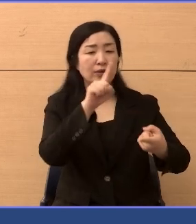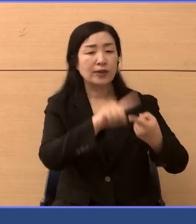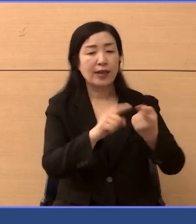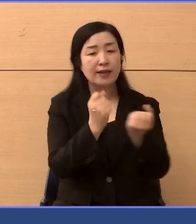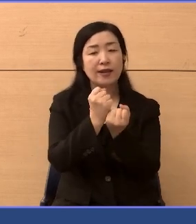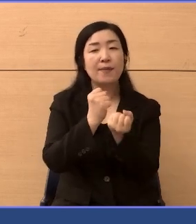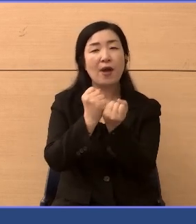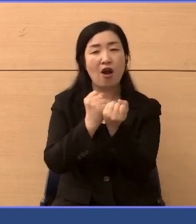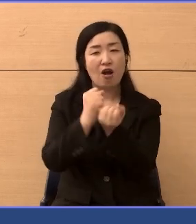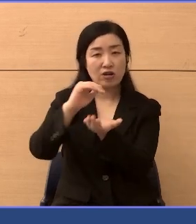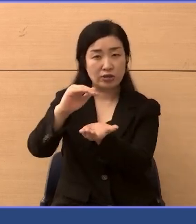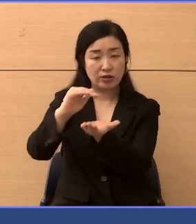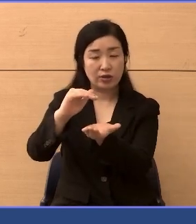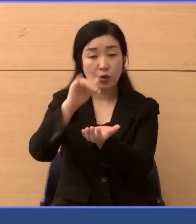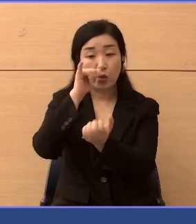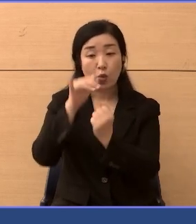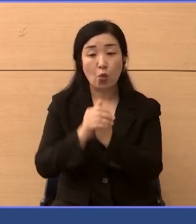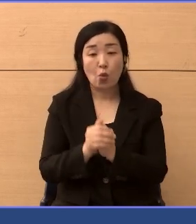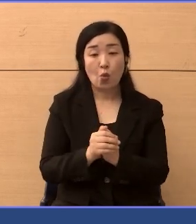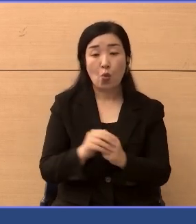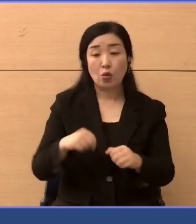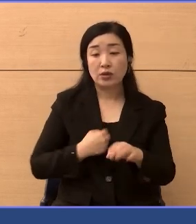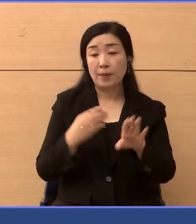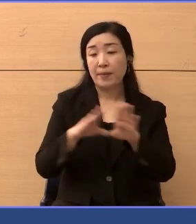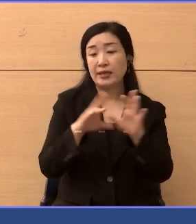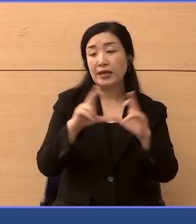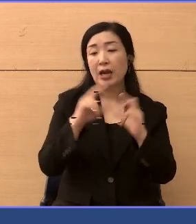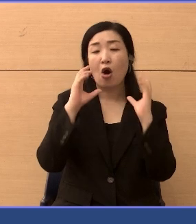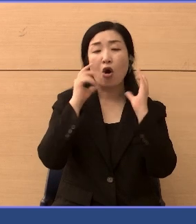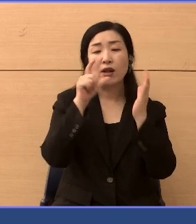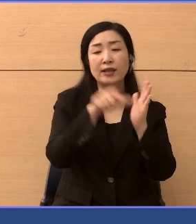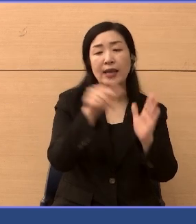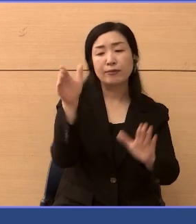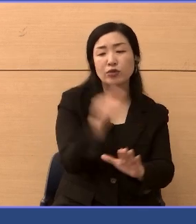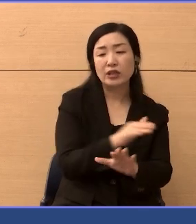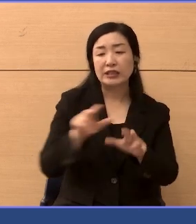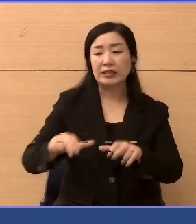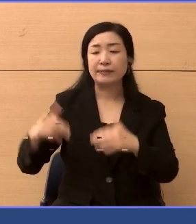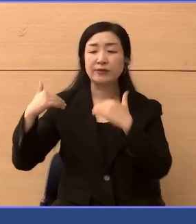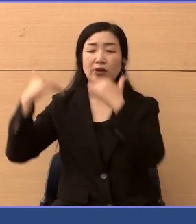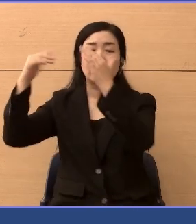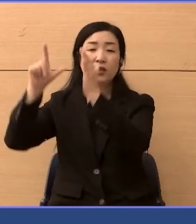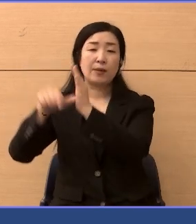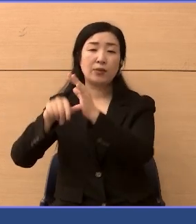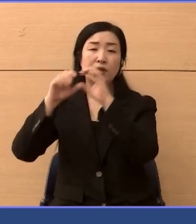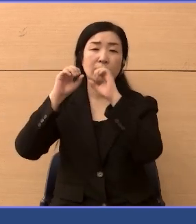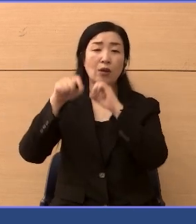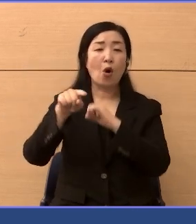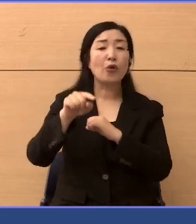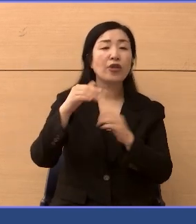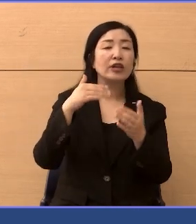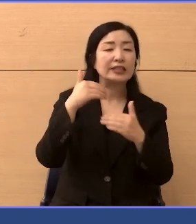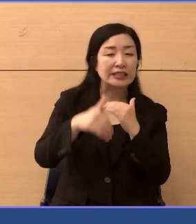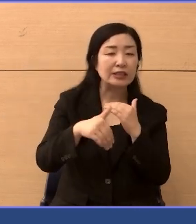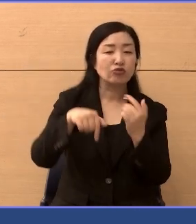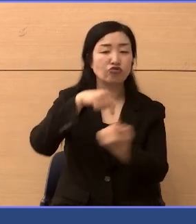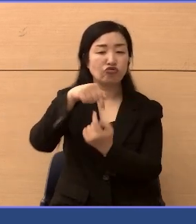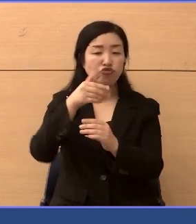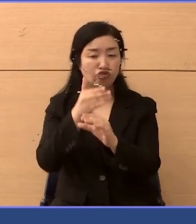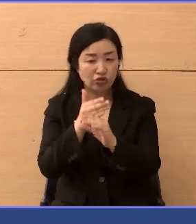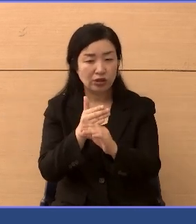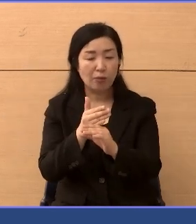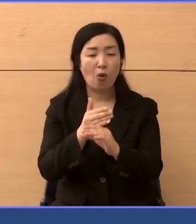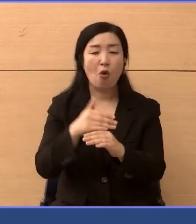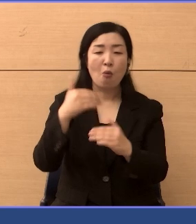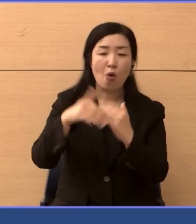해주기도 or 하고요. adult life. 이 And ASD가 of course, most 어린이일 때도 importantly, 성인이 both 되었을 때도 in 홍보를 해주는 terms of 사람이 their 되어주기도 합니다. individual